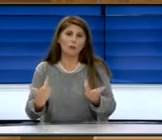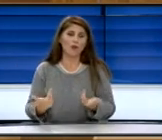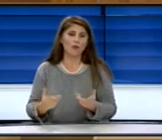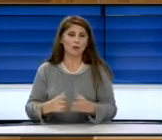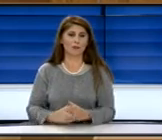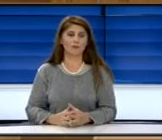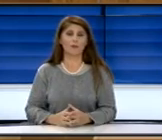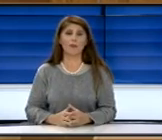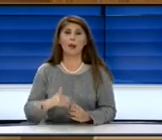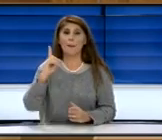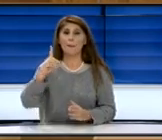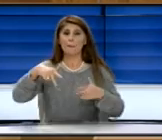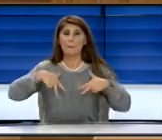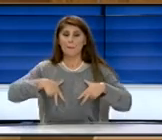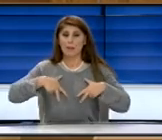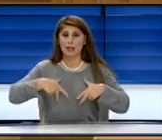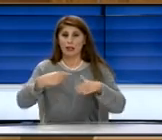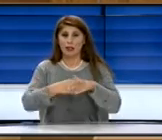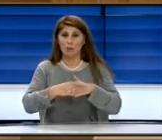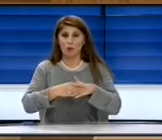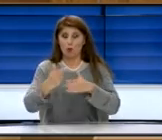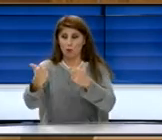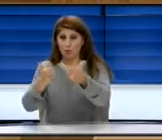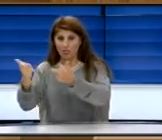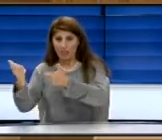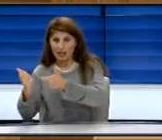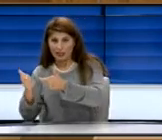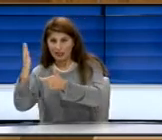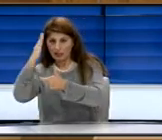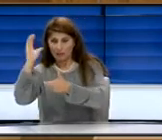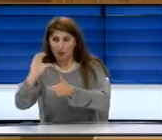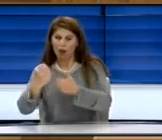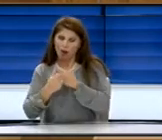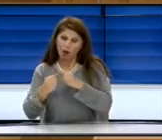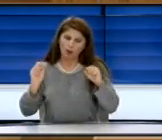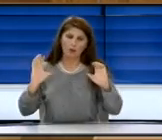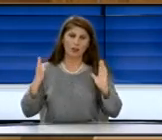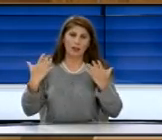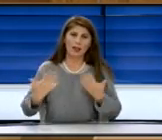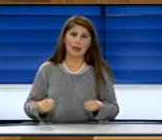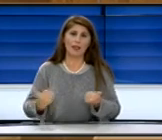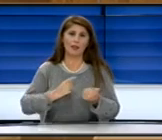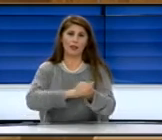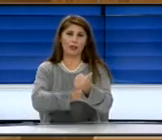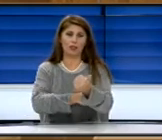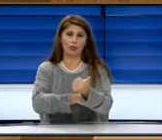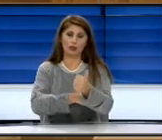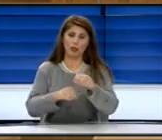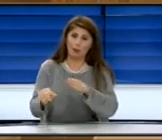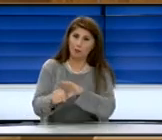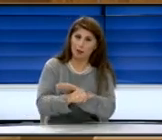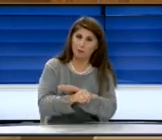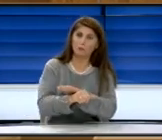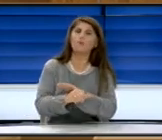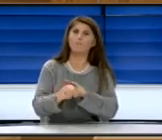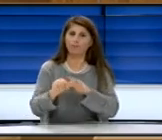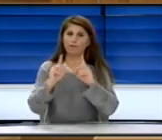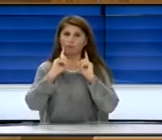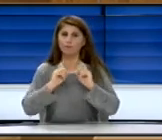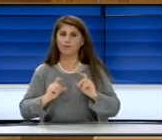Μια κρατική τράπεζα που δανείζει κεφάλαια, ανεξάρτητα με το αν έχει δυνατότητα να τα πάρει πίσω, θα